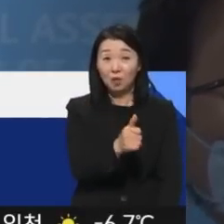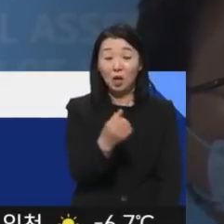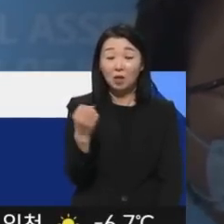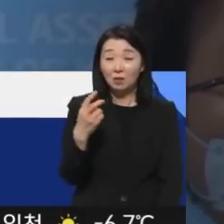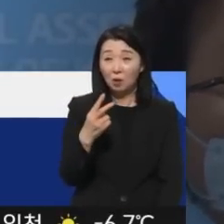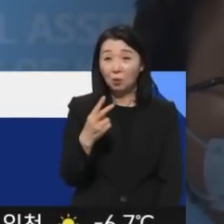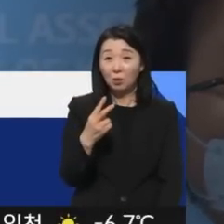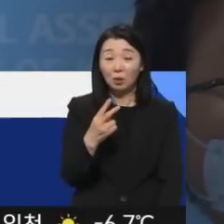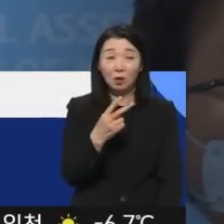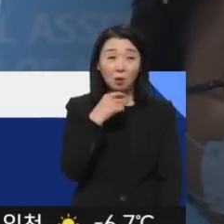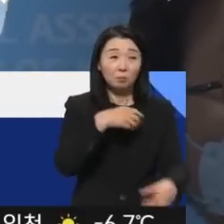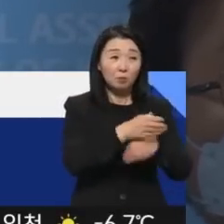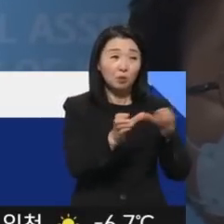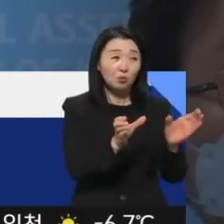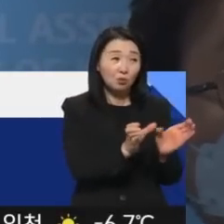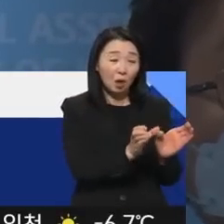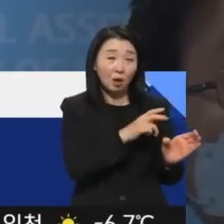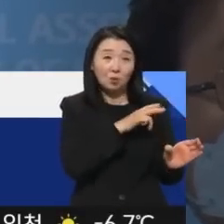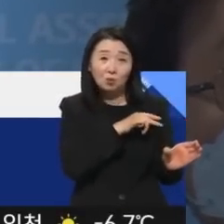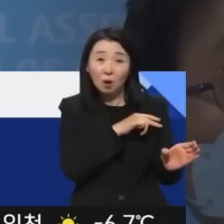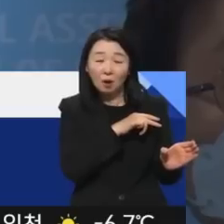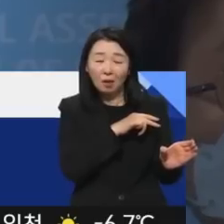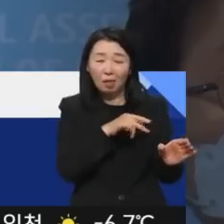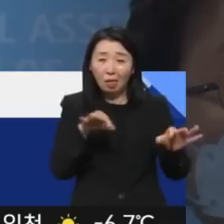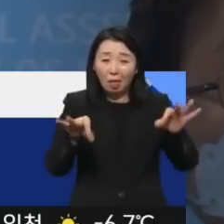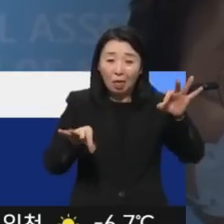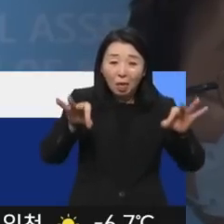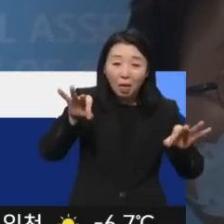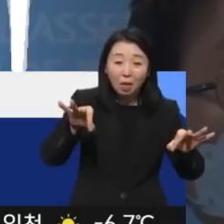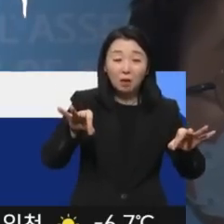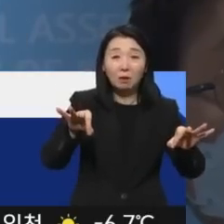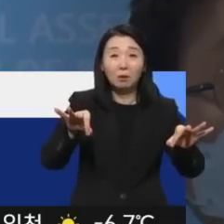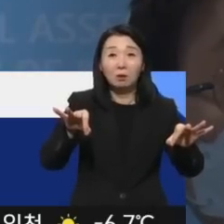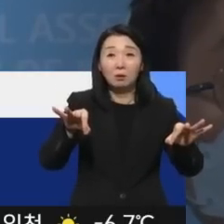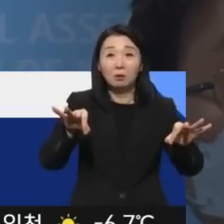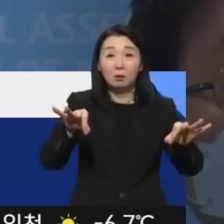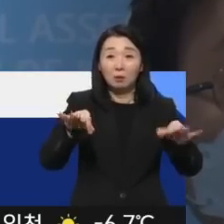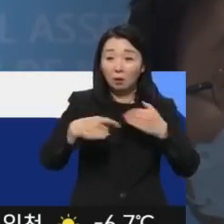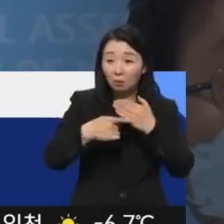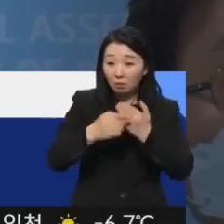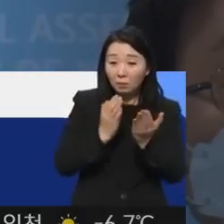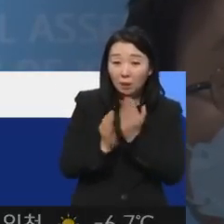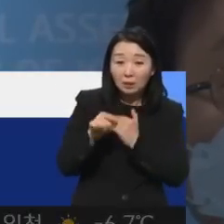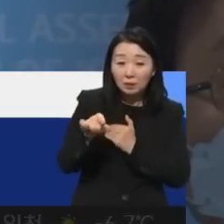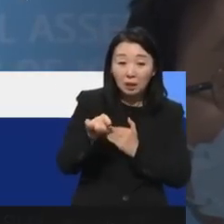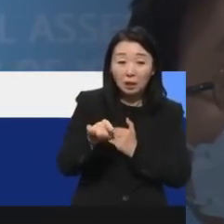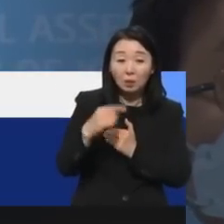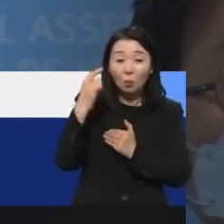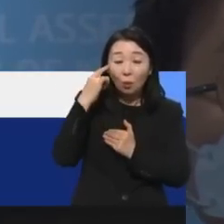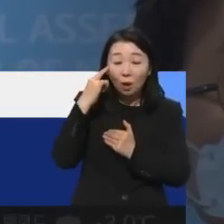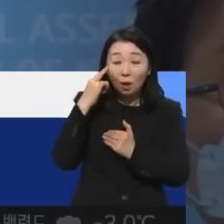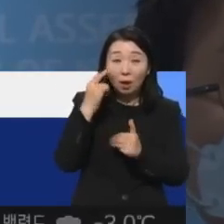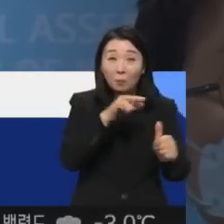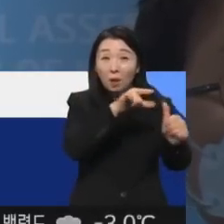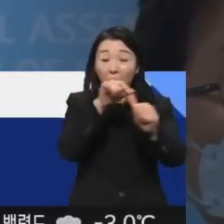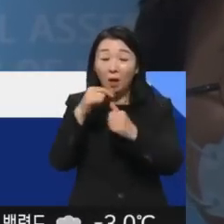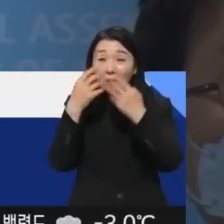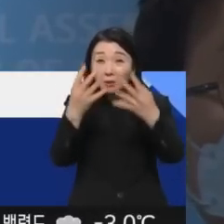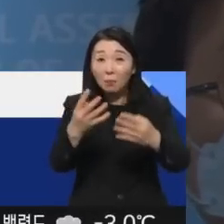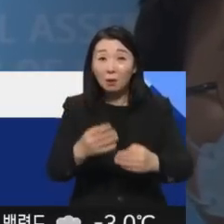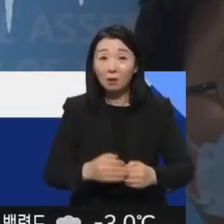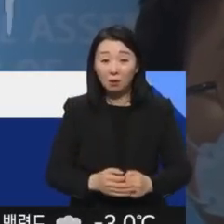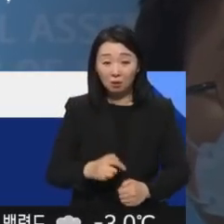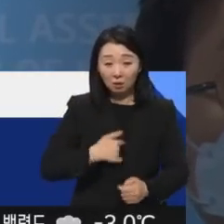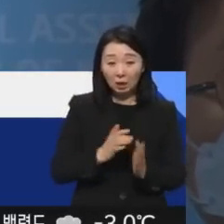야권 인사를 구색맞추기 형식으로 집어넣는, 형식에도 맞지 않는 이런 구색맞추기형 사면, 뭐